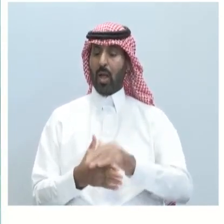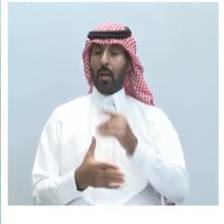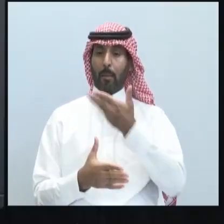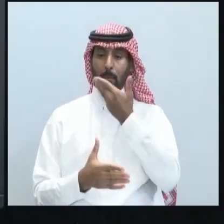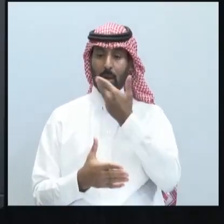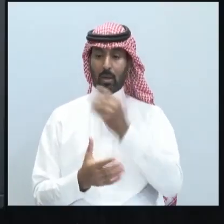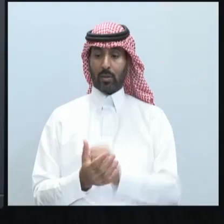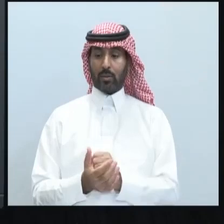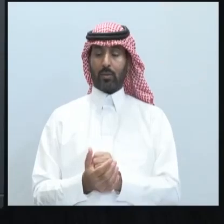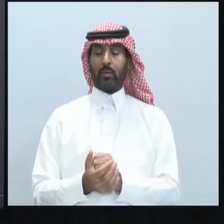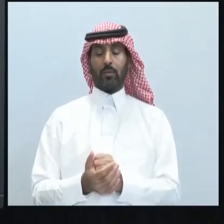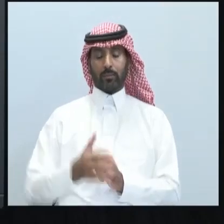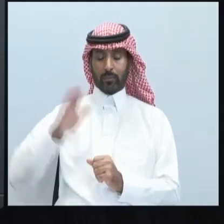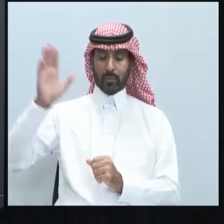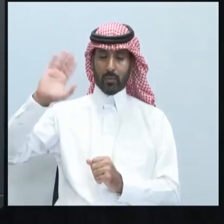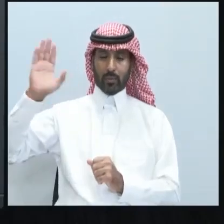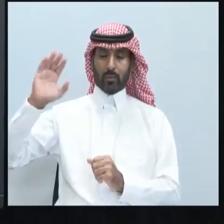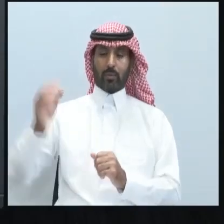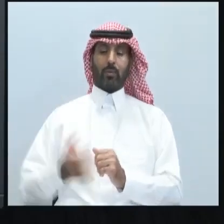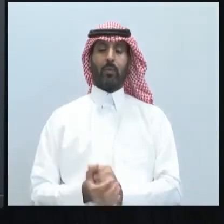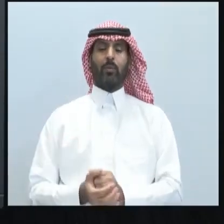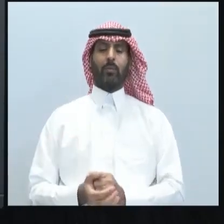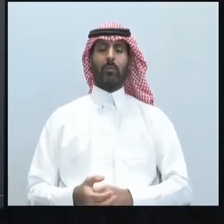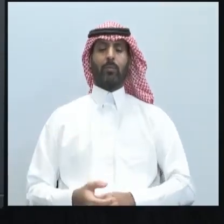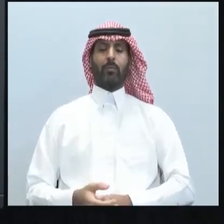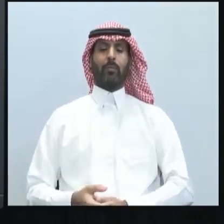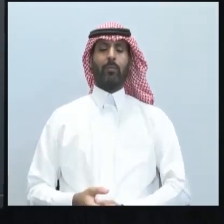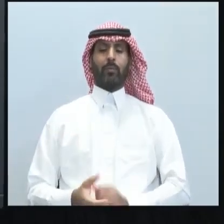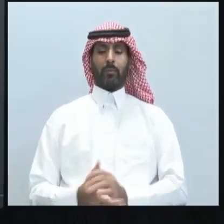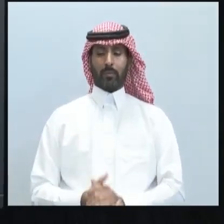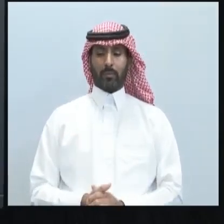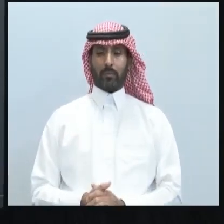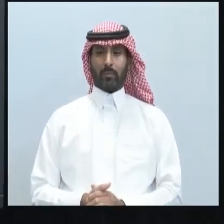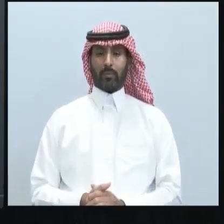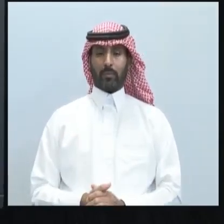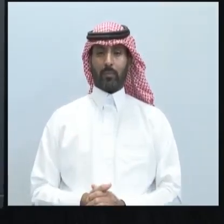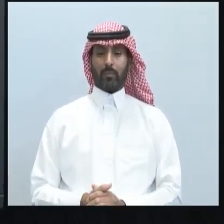تكونوا قد استفدتم الى هنا استودعكم الله والسلام عليكم ورحمه الله وبركاته